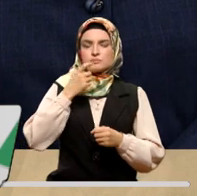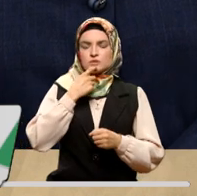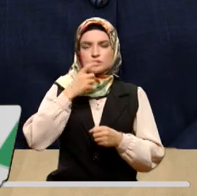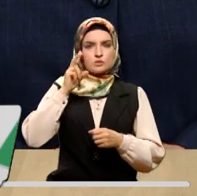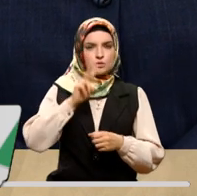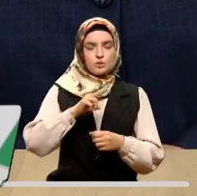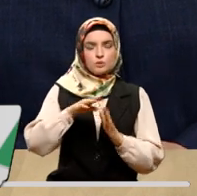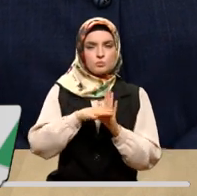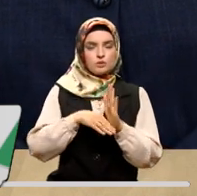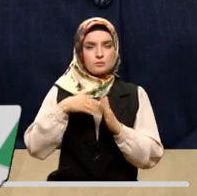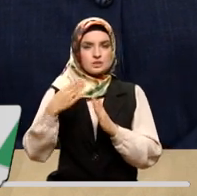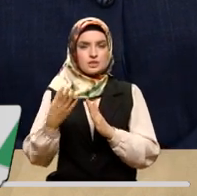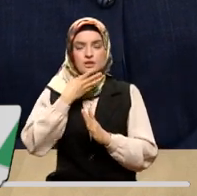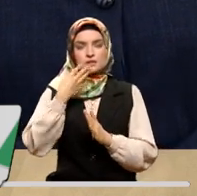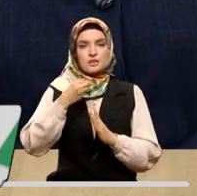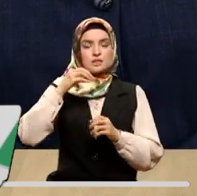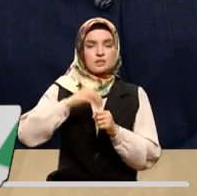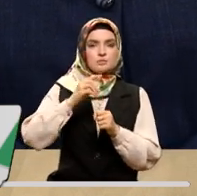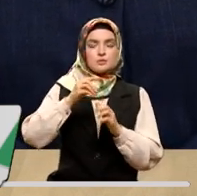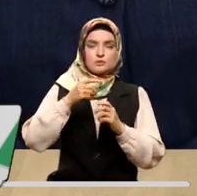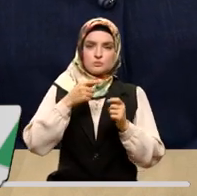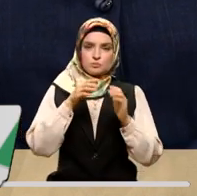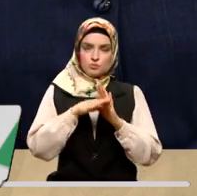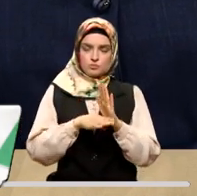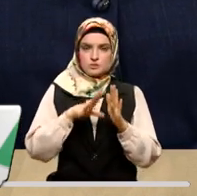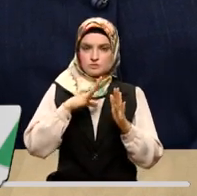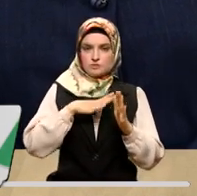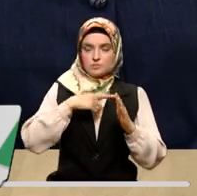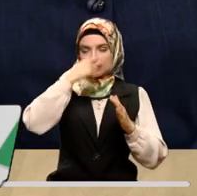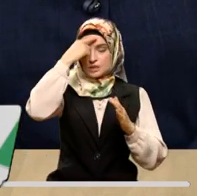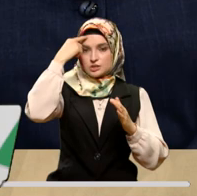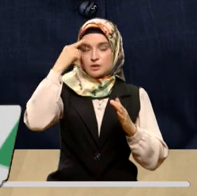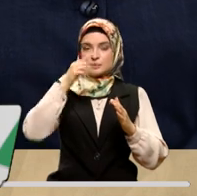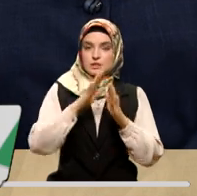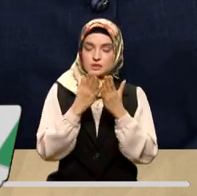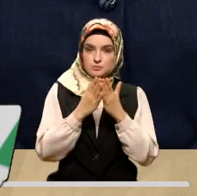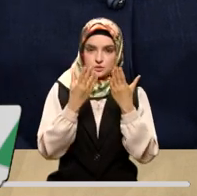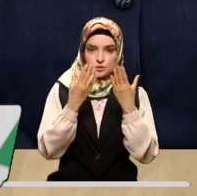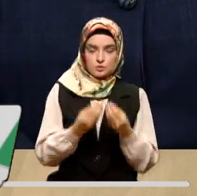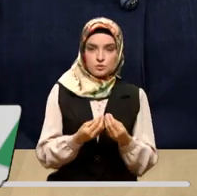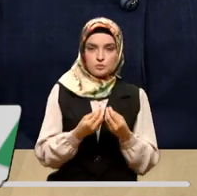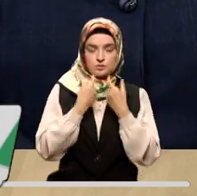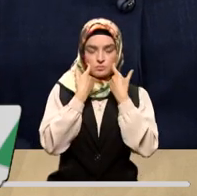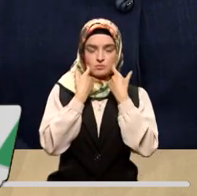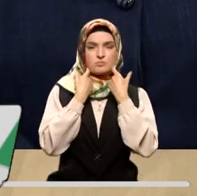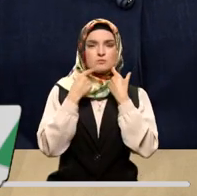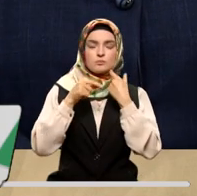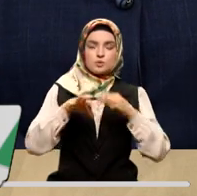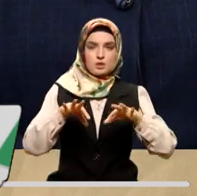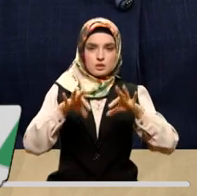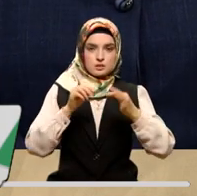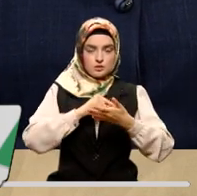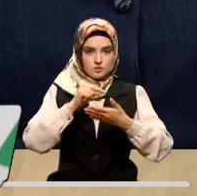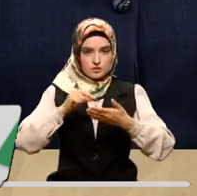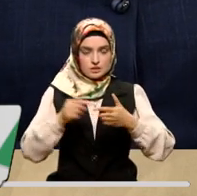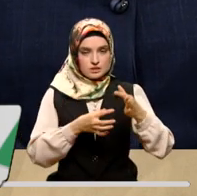haricinde gençliğe yönelik bir eğitim programımız var. İnşallah bir kitabımız da olacak. Onu hazırlıyor